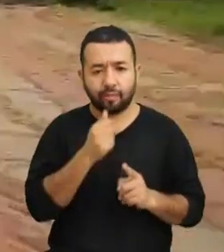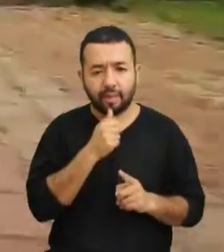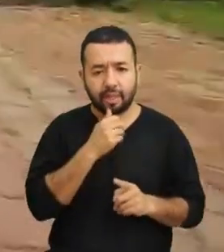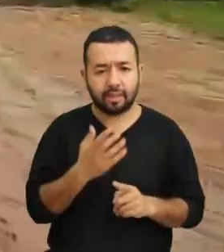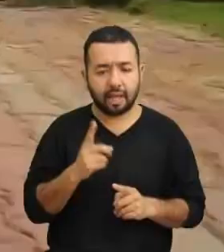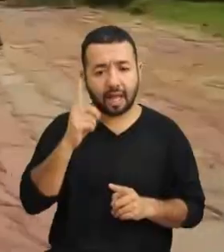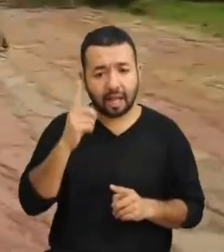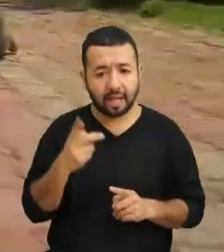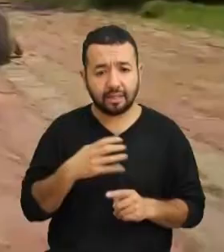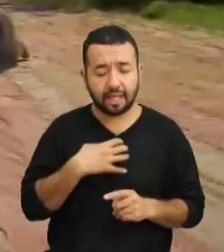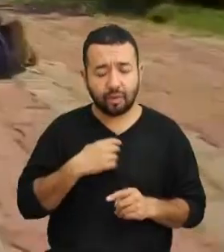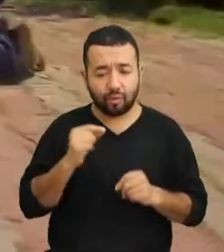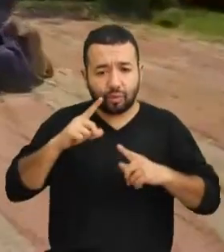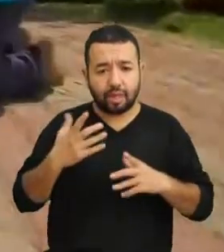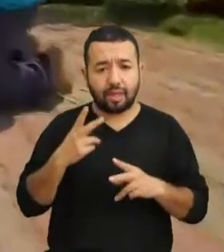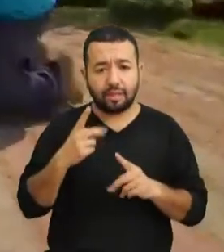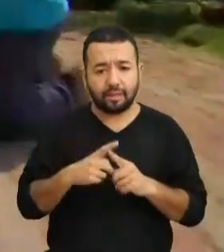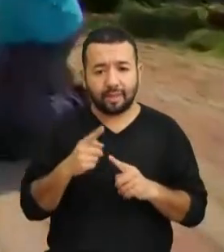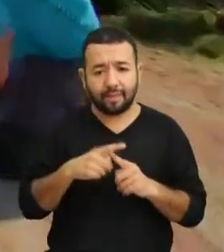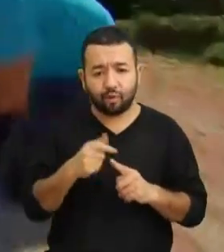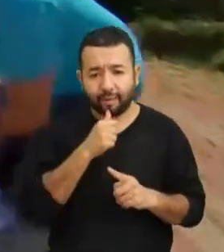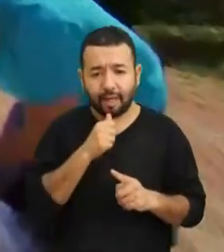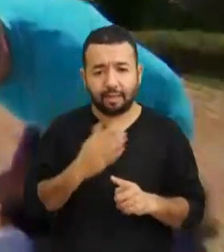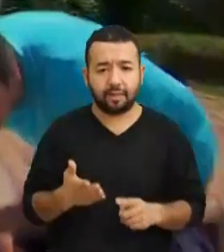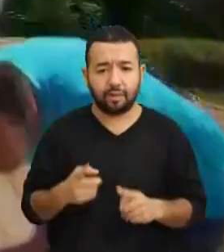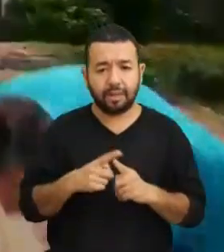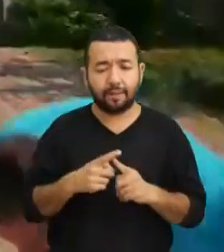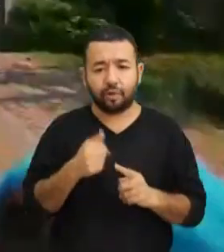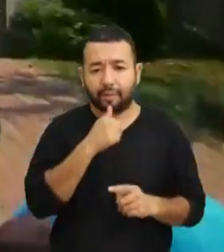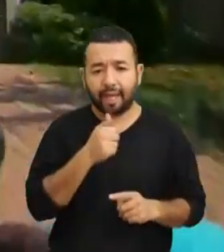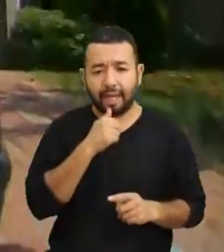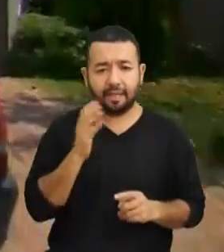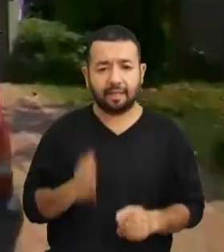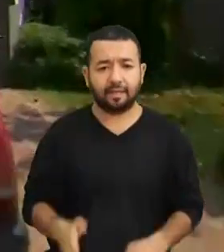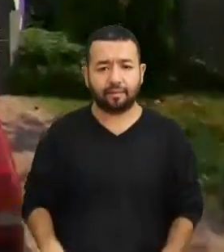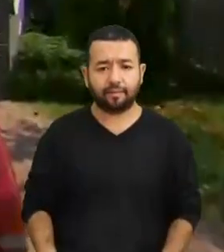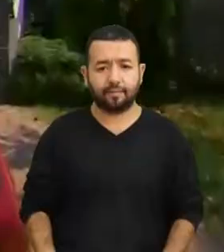Timuçin Bey, Allah aşkına kendinize gelin. Timuçin Bey. Timuçin Bey.